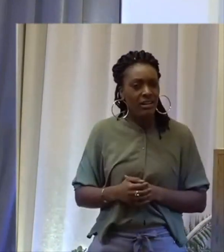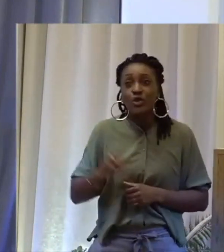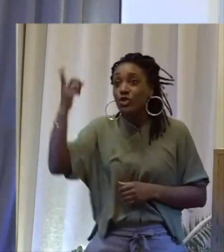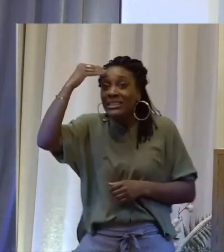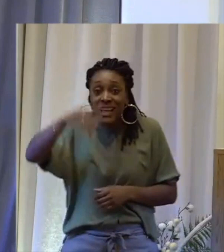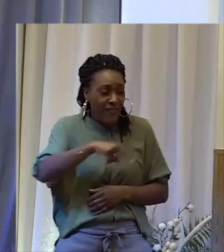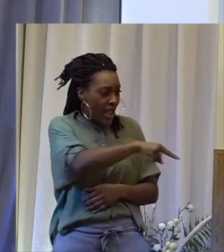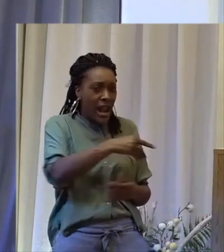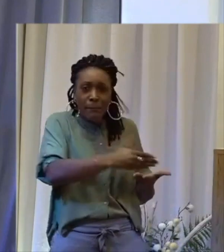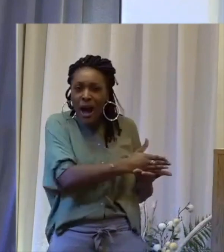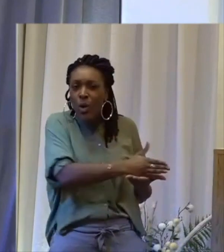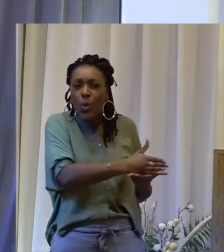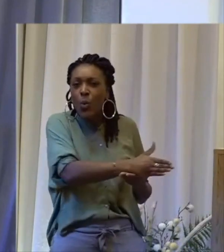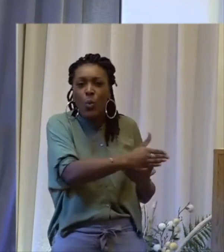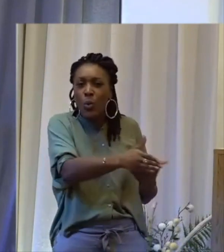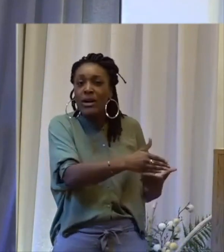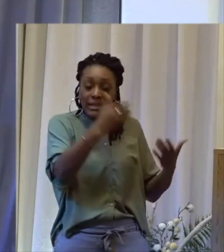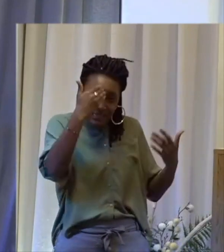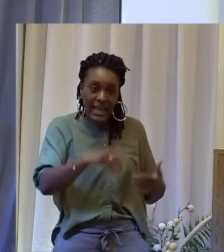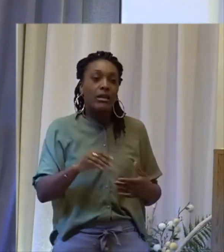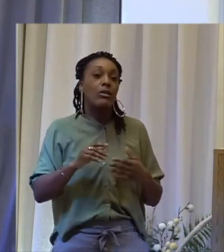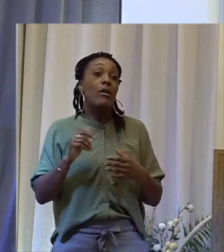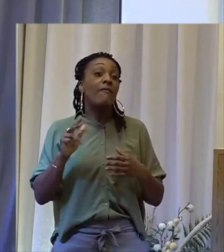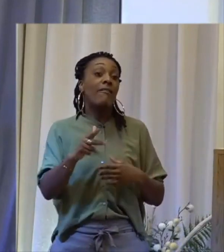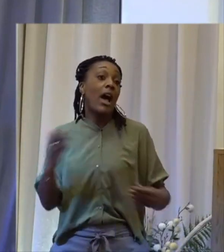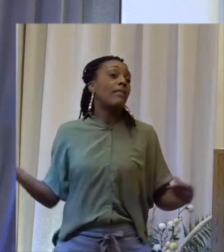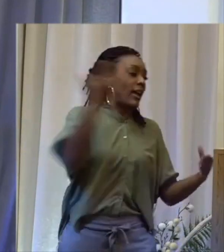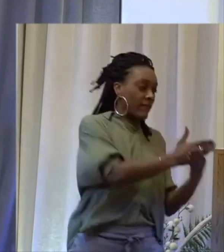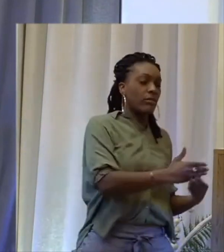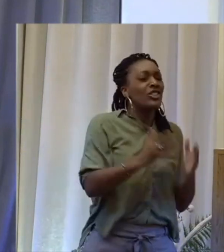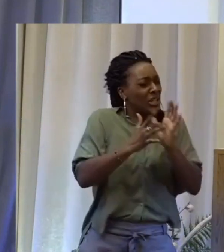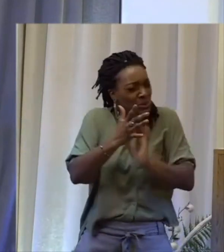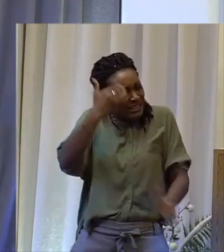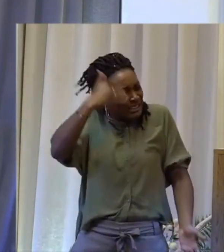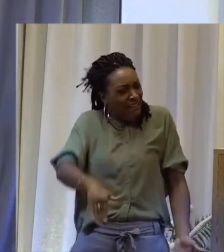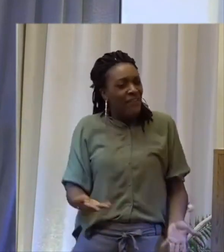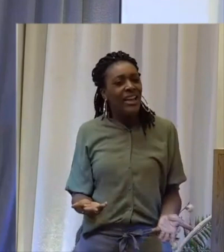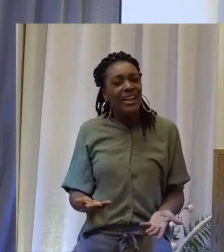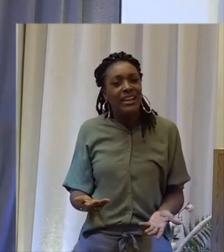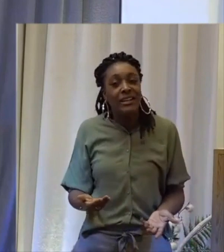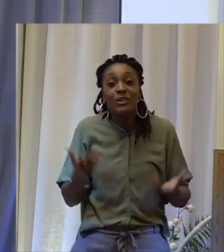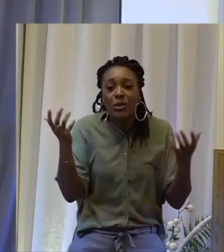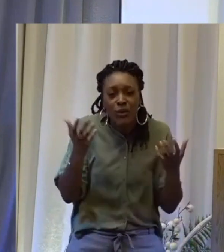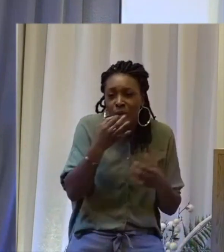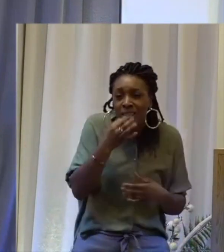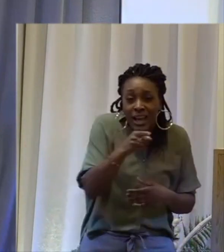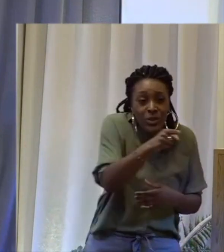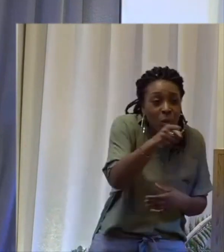cette femme-là, mais il savait aussi qu'il interviendrait dans la vie de cette femme-là. Et j'aimerais te dire à toi ce